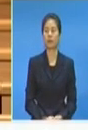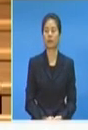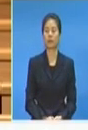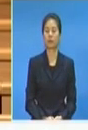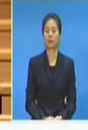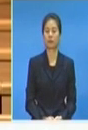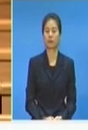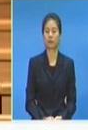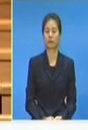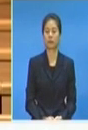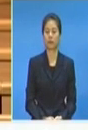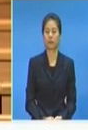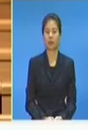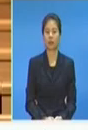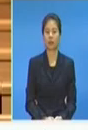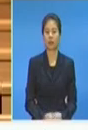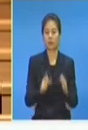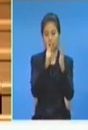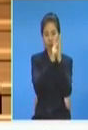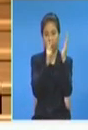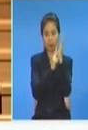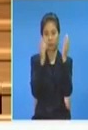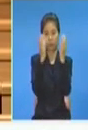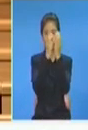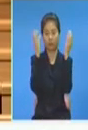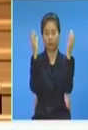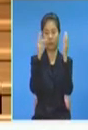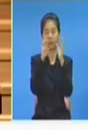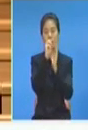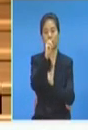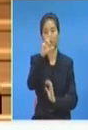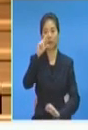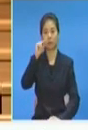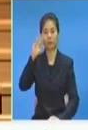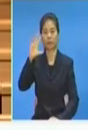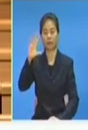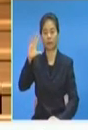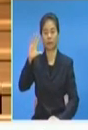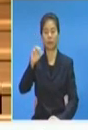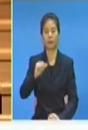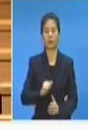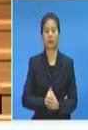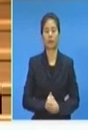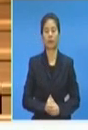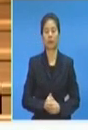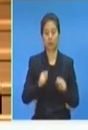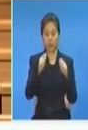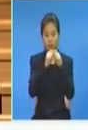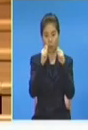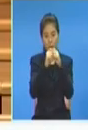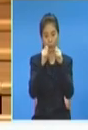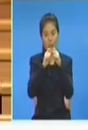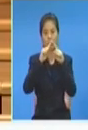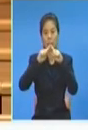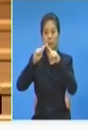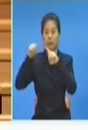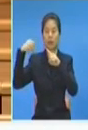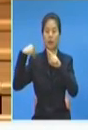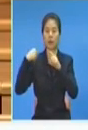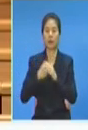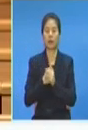อยู่ในรัฐธรรมนูญมาตรา35ฉบับชั่วคราวนะครับในหลายอนุแล้วลง